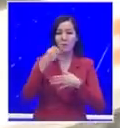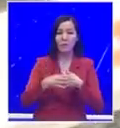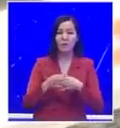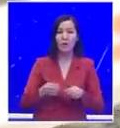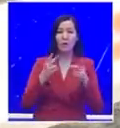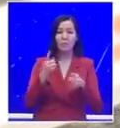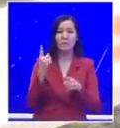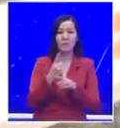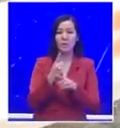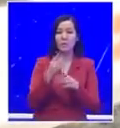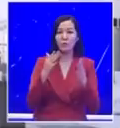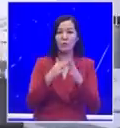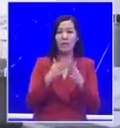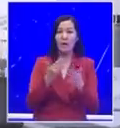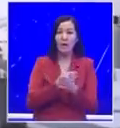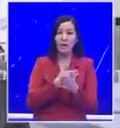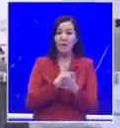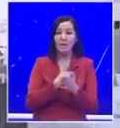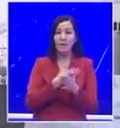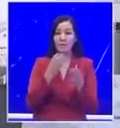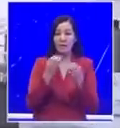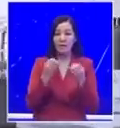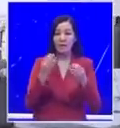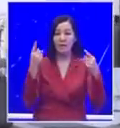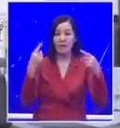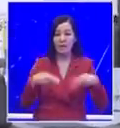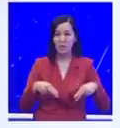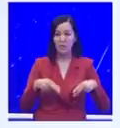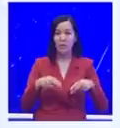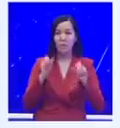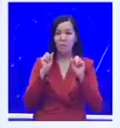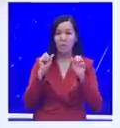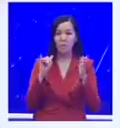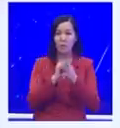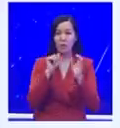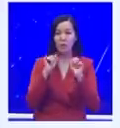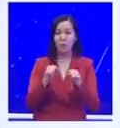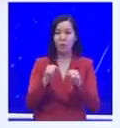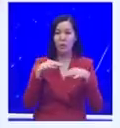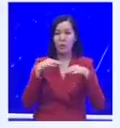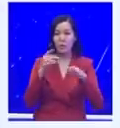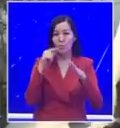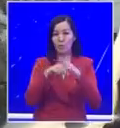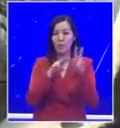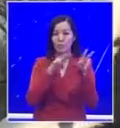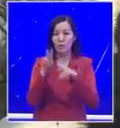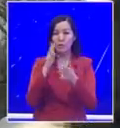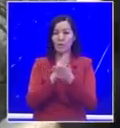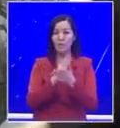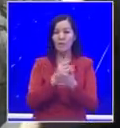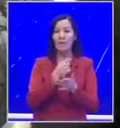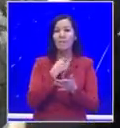үй емес. Тұрғындары қаласа, қосымша шлагбаум қоюға да болады. Сонда кіріп шығатын автокөліктер бақылауға алынады. Облыс